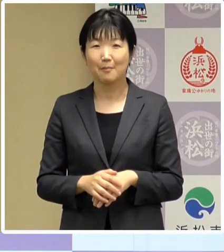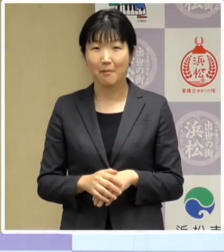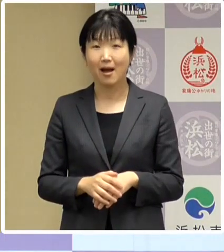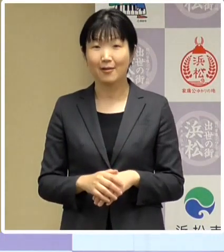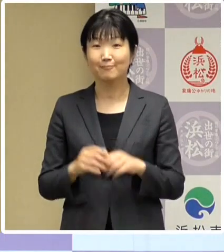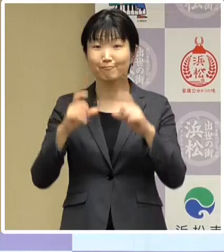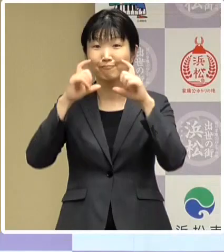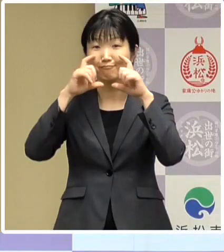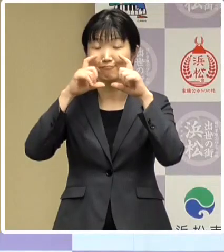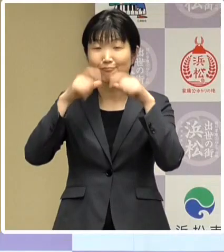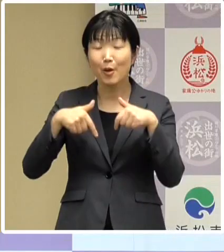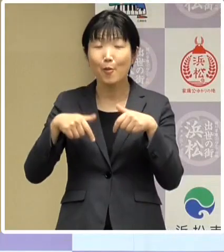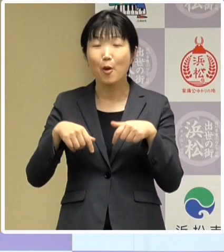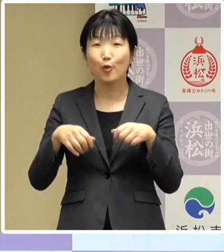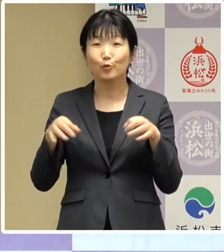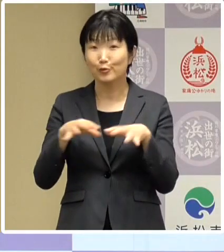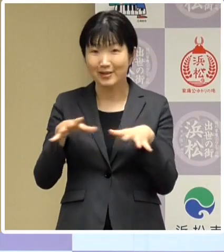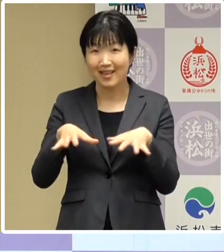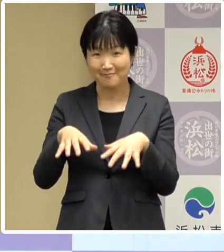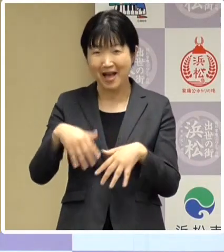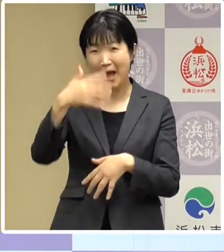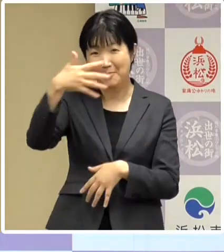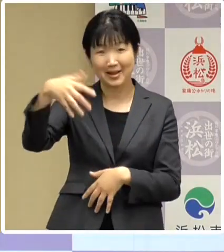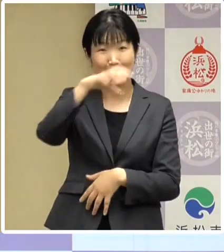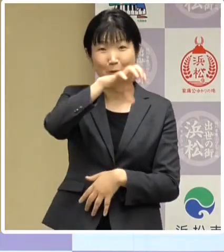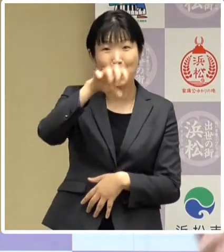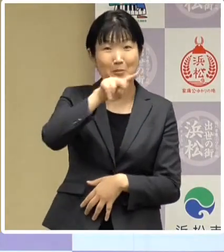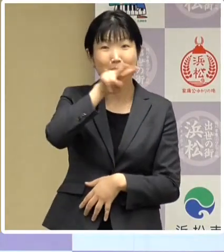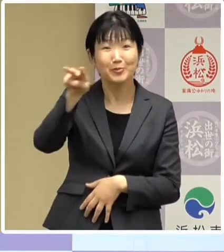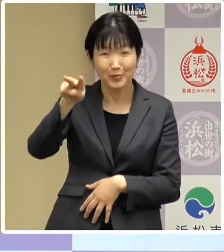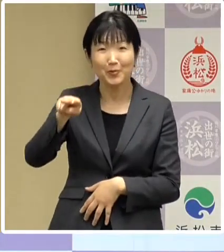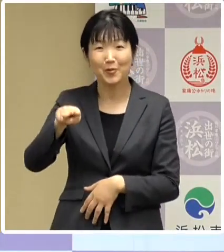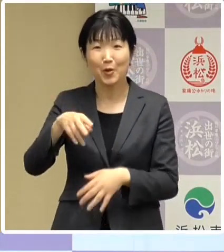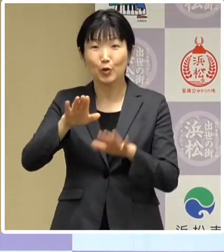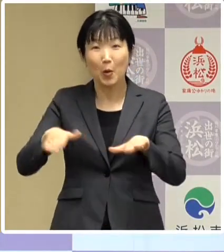なりね、欧米のようにも